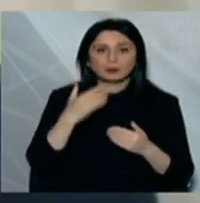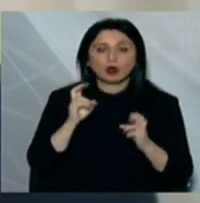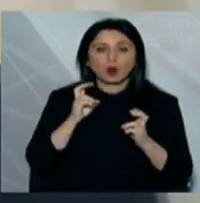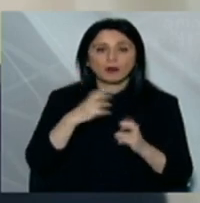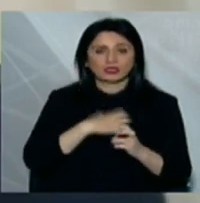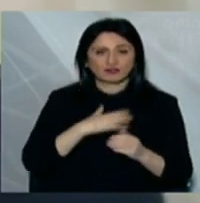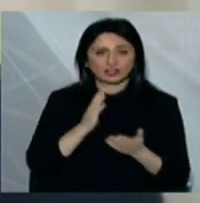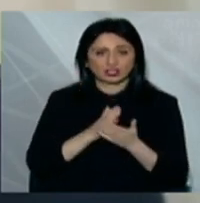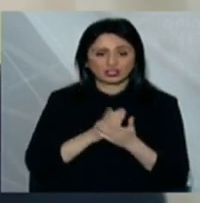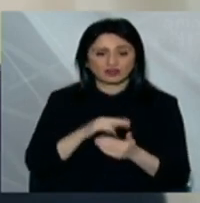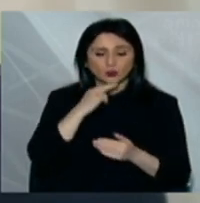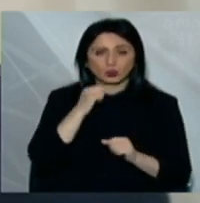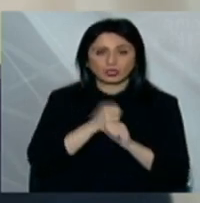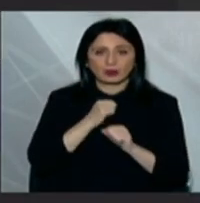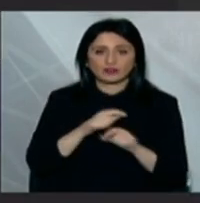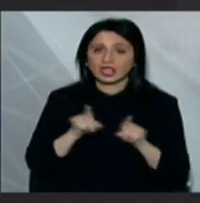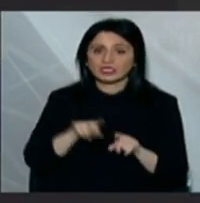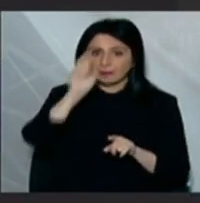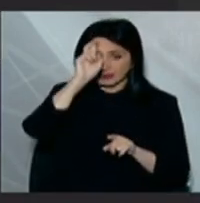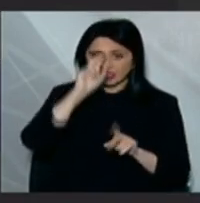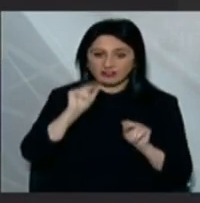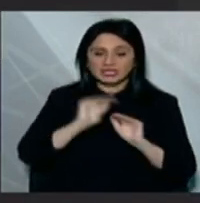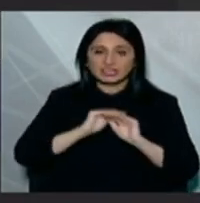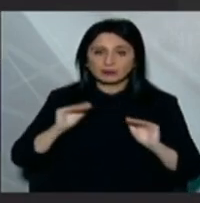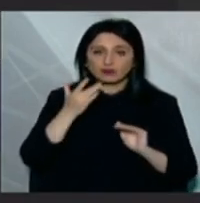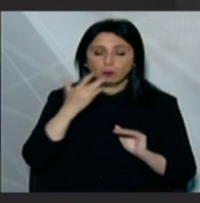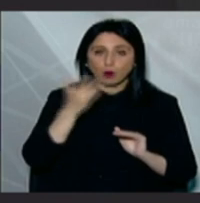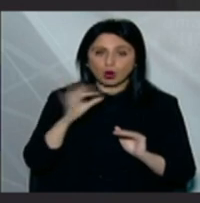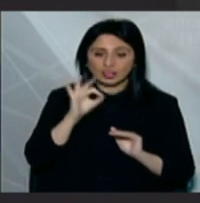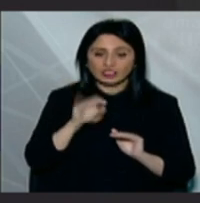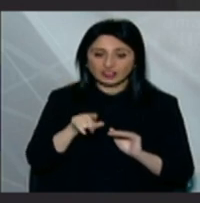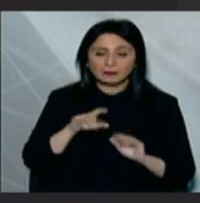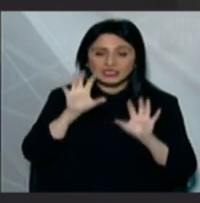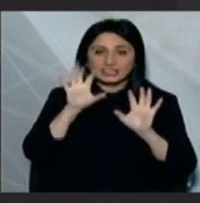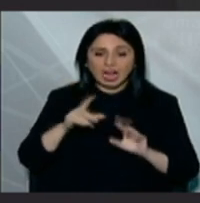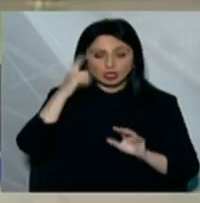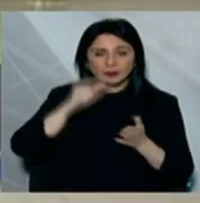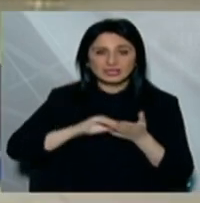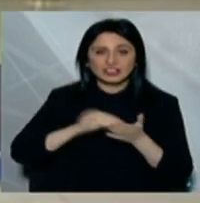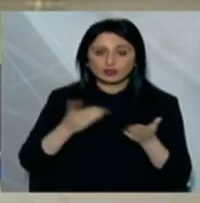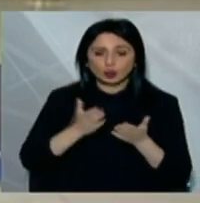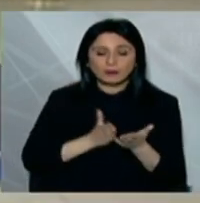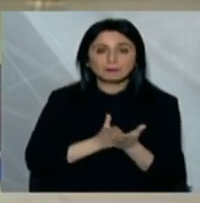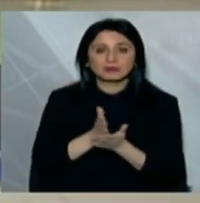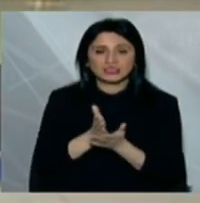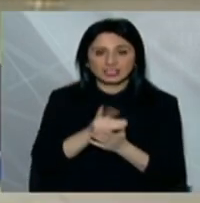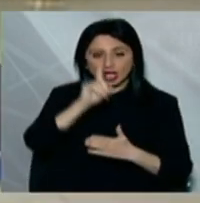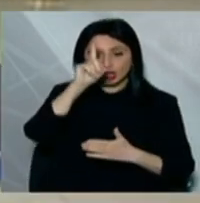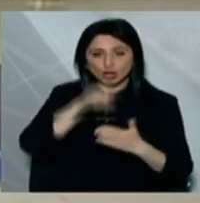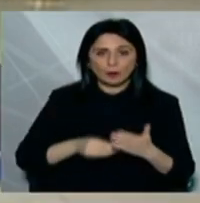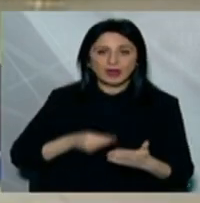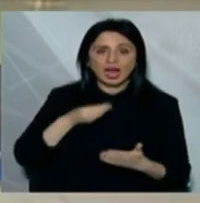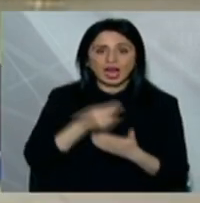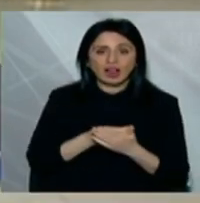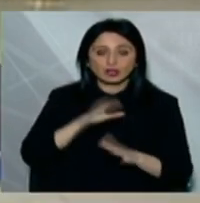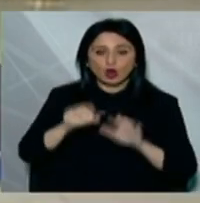მნიშვნელობას გაუსვეს. აქცენტი გაკეთდა ასევე მთავრობის სამშვიდობო პოლიტიკაზეც და იმ საკანონმდებლო ინიციატივებზე, რომლის მიზანიც ნდობის აღდგენა